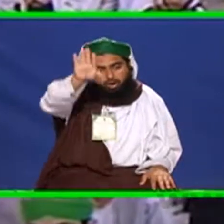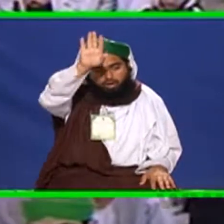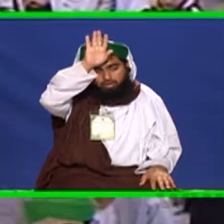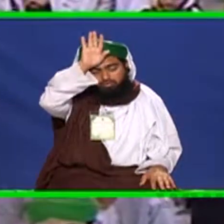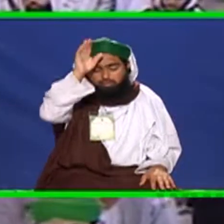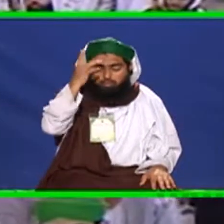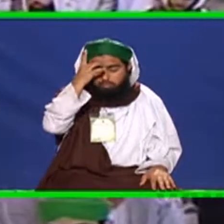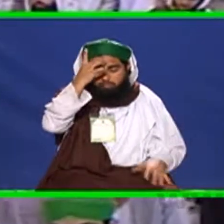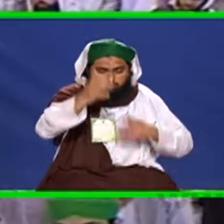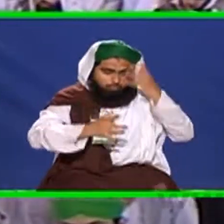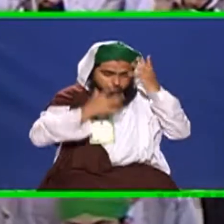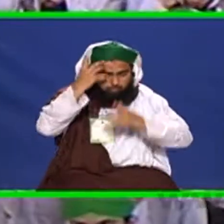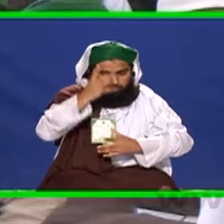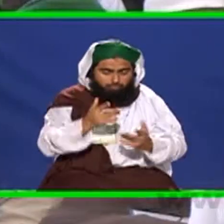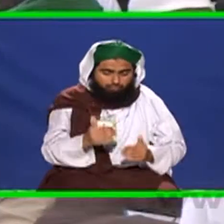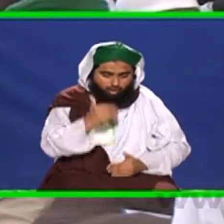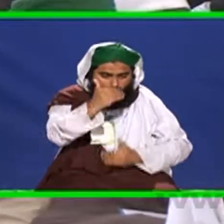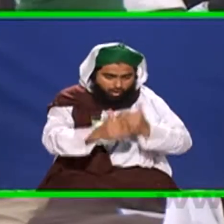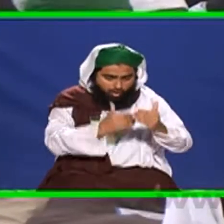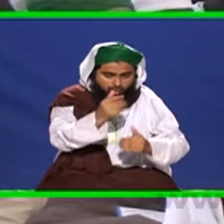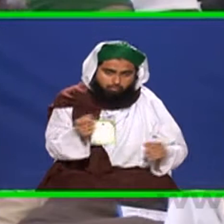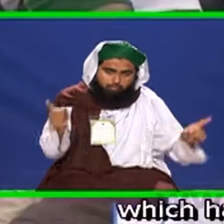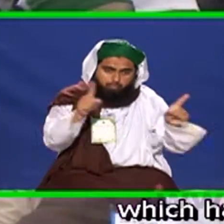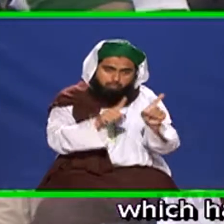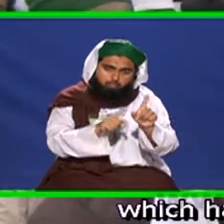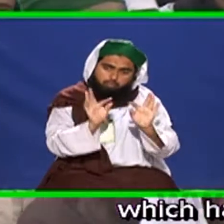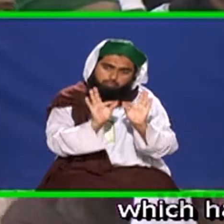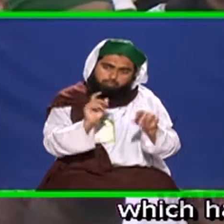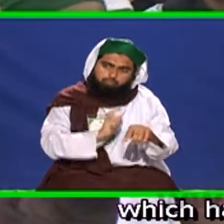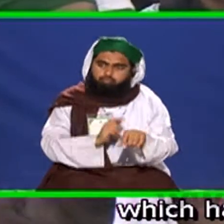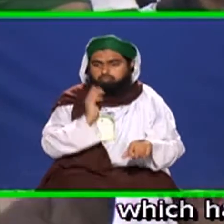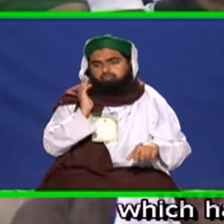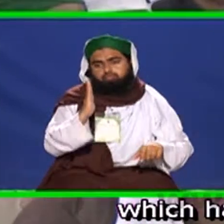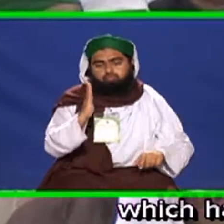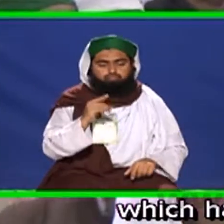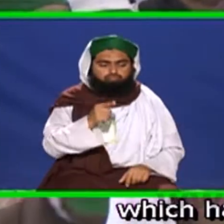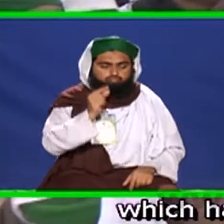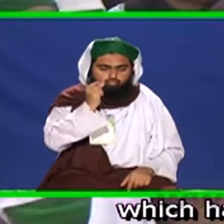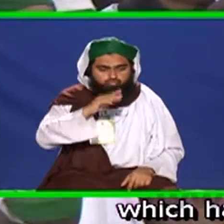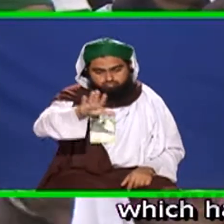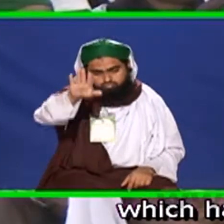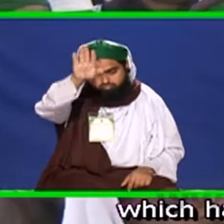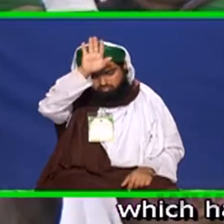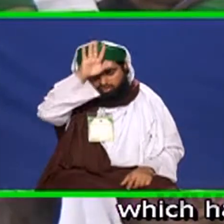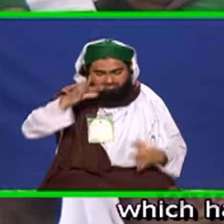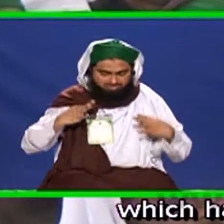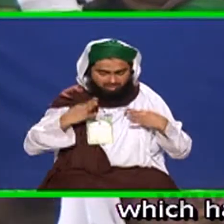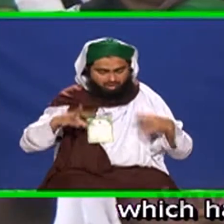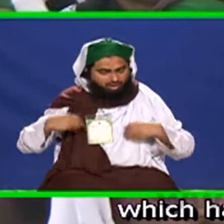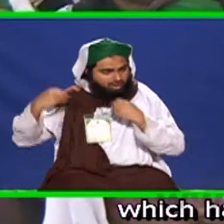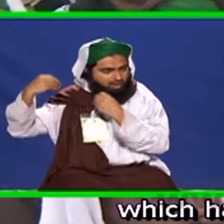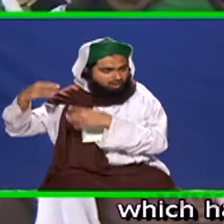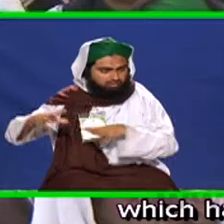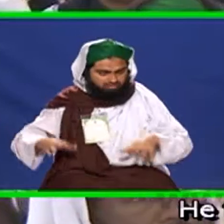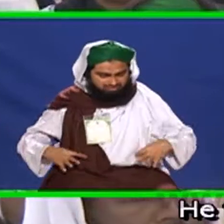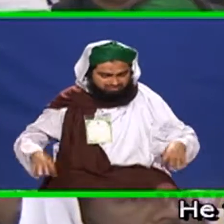نے جناب اپنے سارے کپڑے اتار دیے اس وقت کے آنے سے پہلے جو وقت نجومیوں نے بتایا کہ مجھے بچھو ڈنک مارے